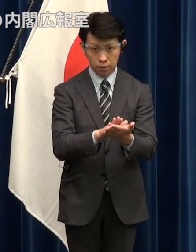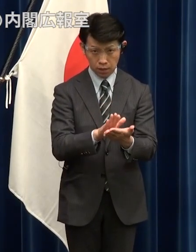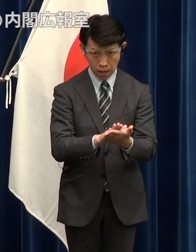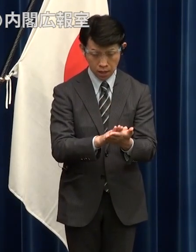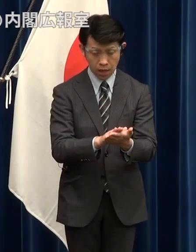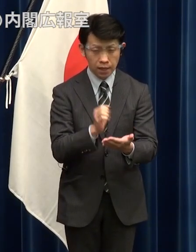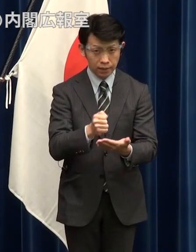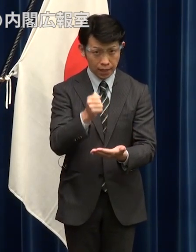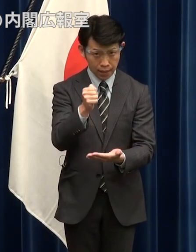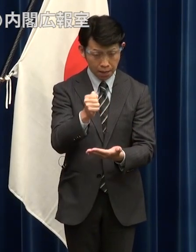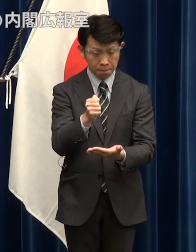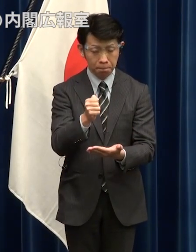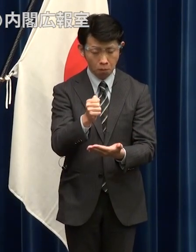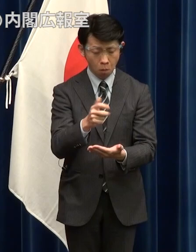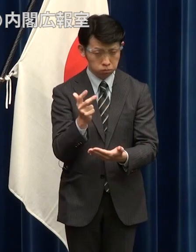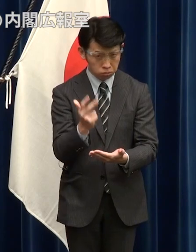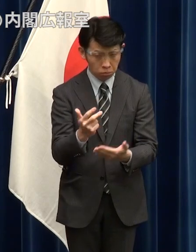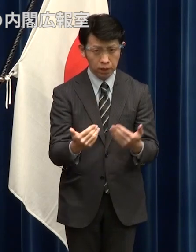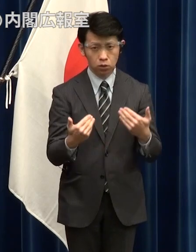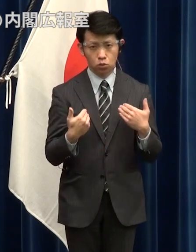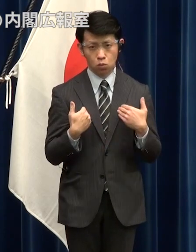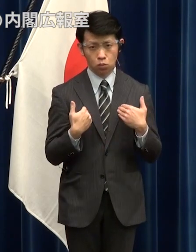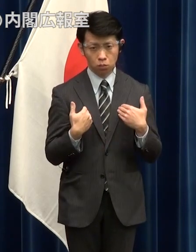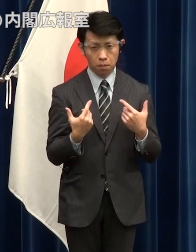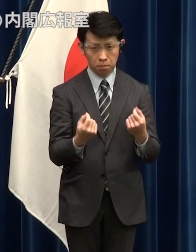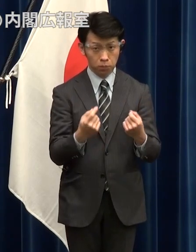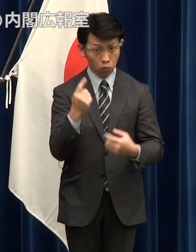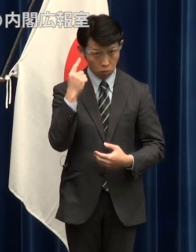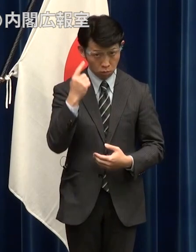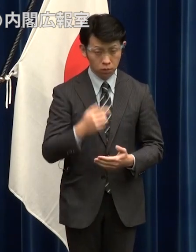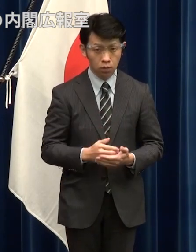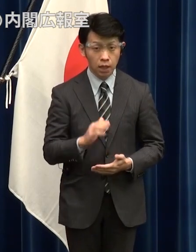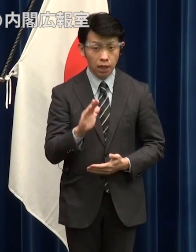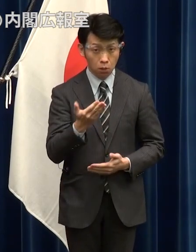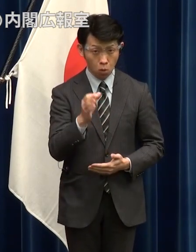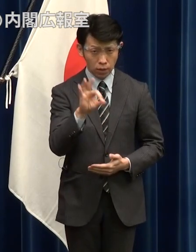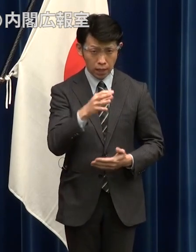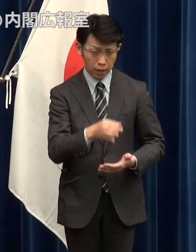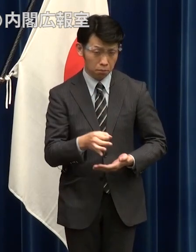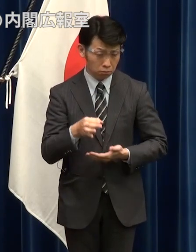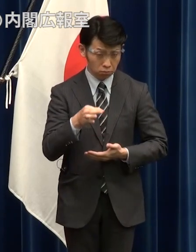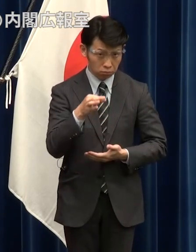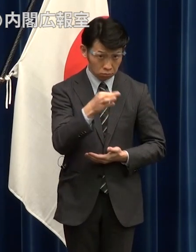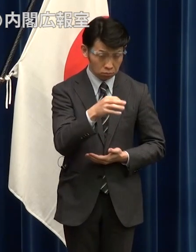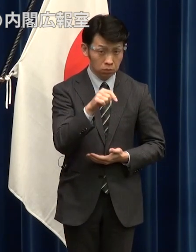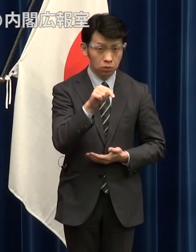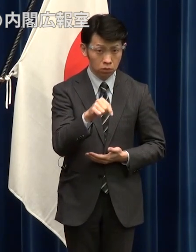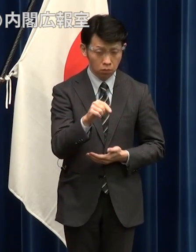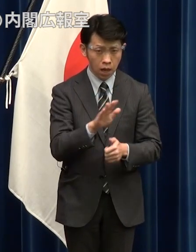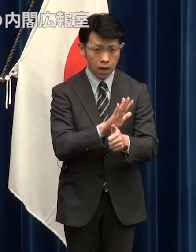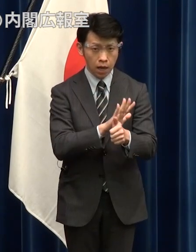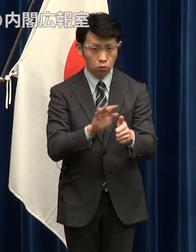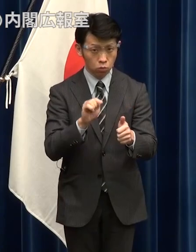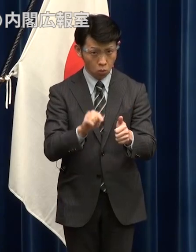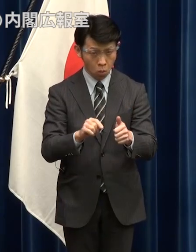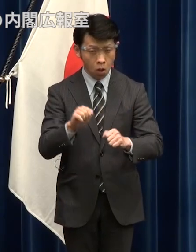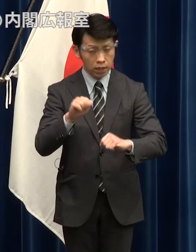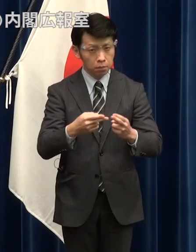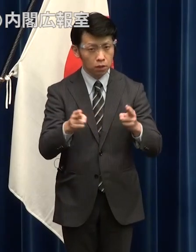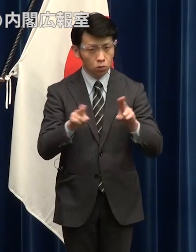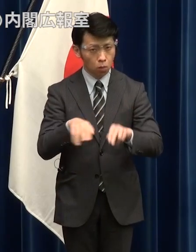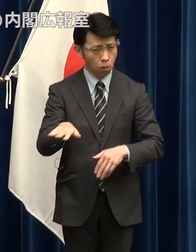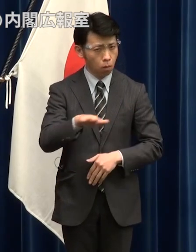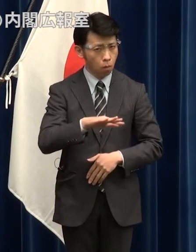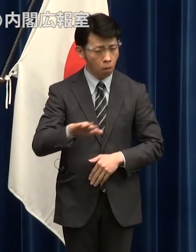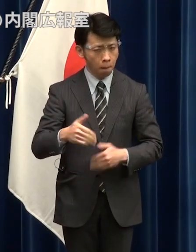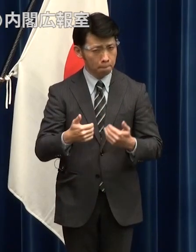は必要だと、こういうことかと思います。ただ増税をめぐっては、一部閣僚や自民党内などから反発